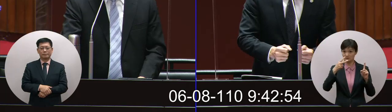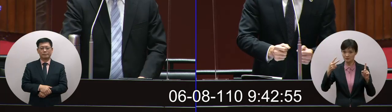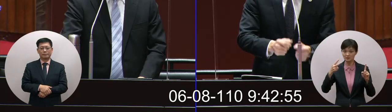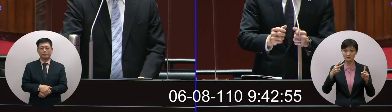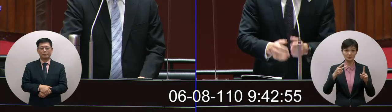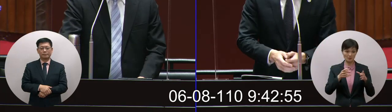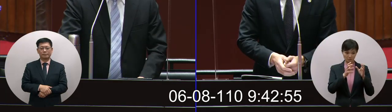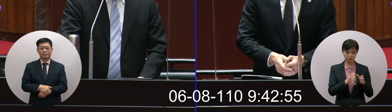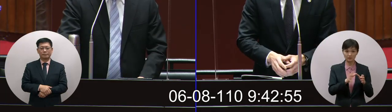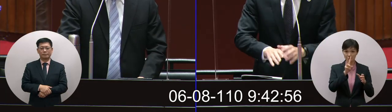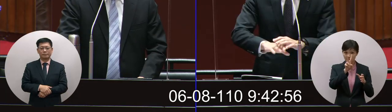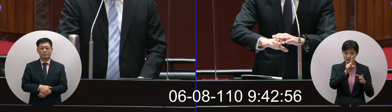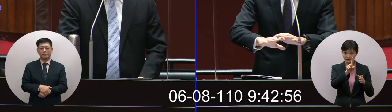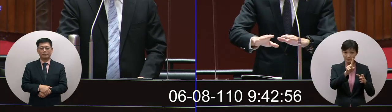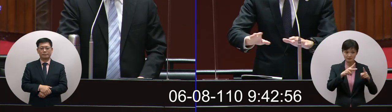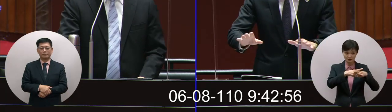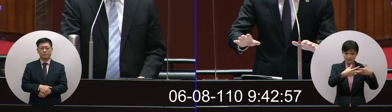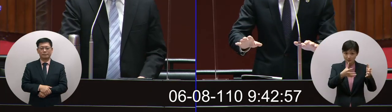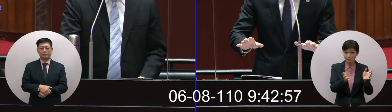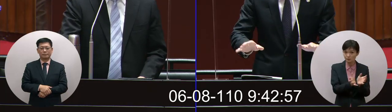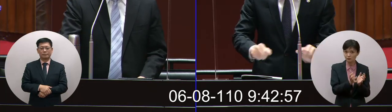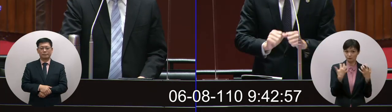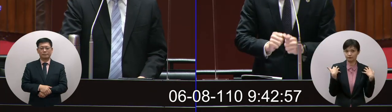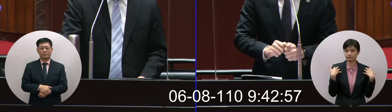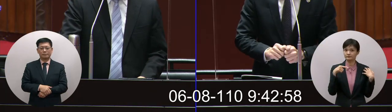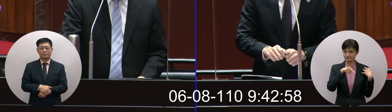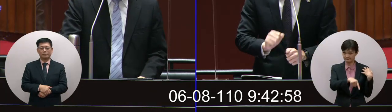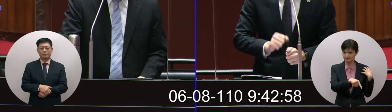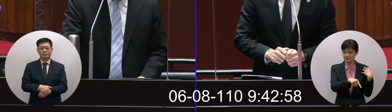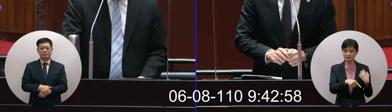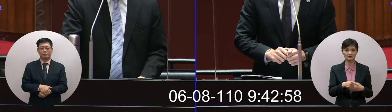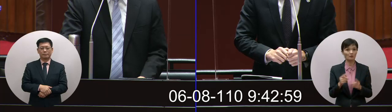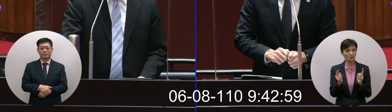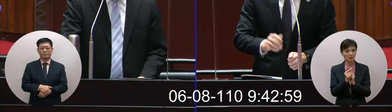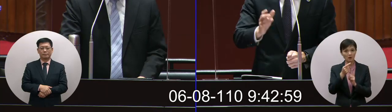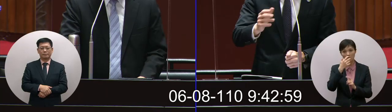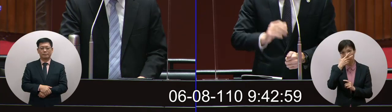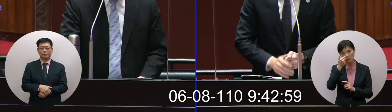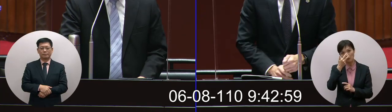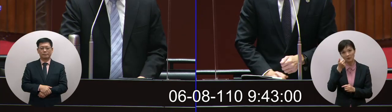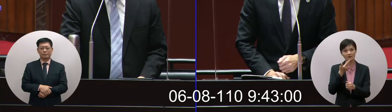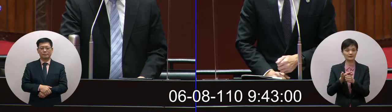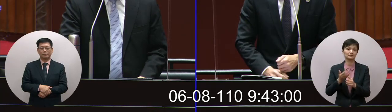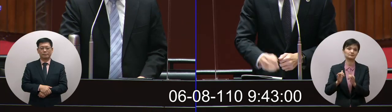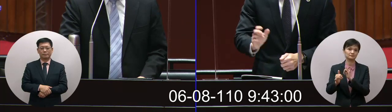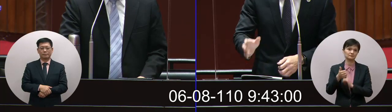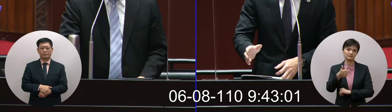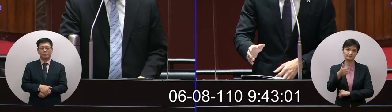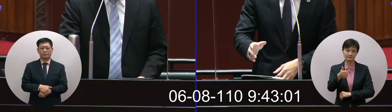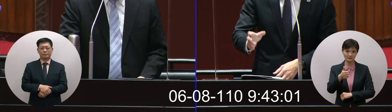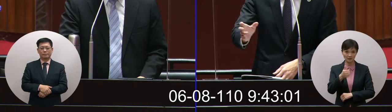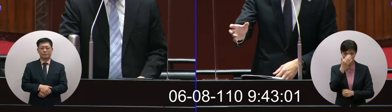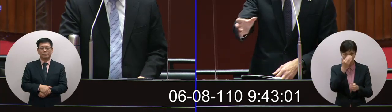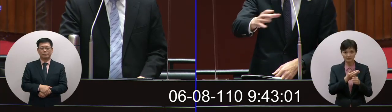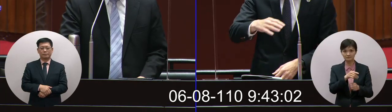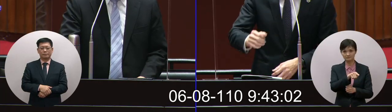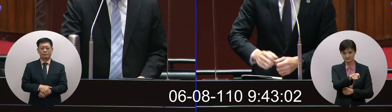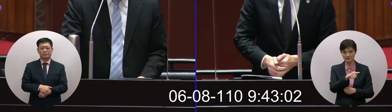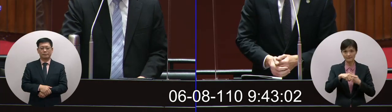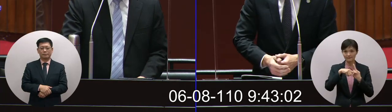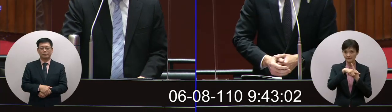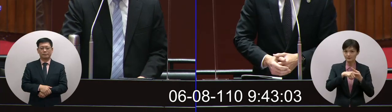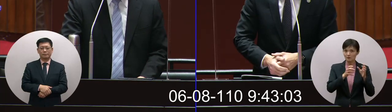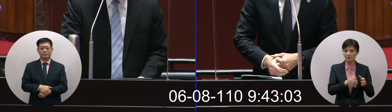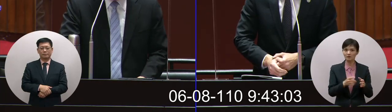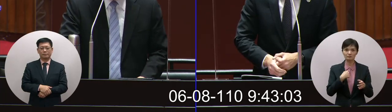组人伫处理遮吼，我感觉会为对咱个民众足利便个啦吼。遮麻烦院长研究一下吼，我相信咱一组